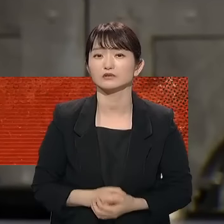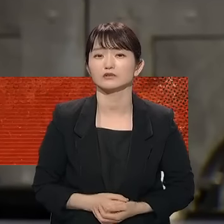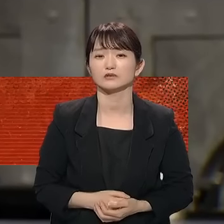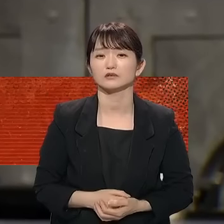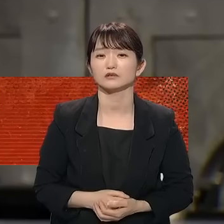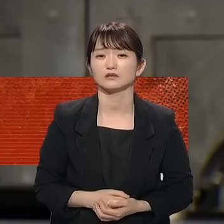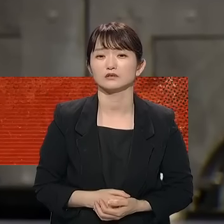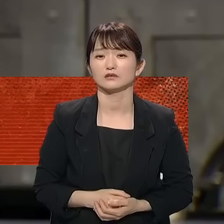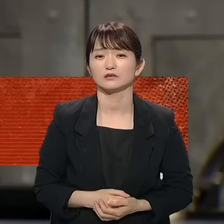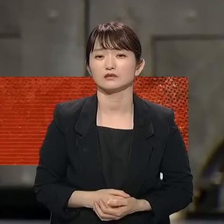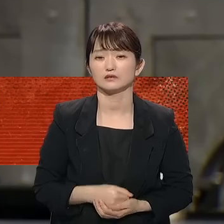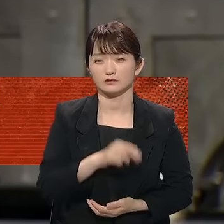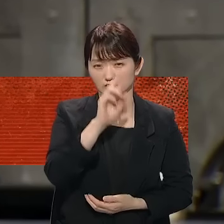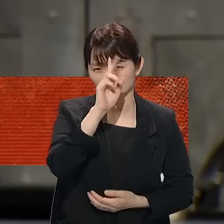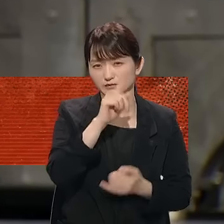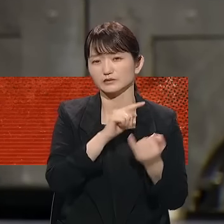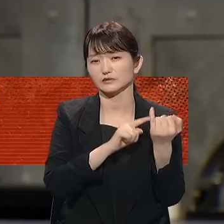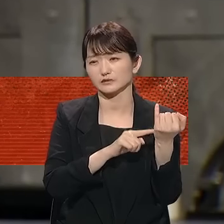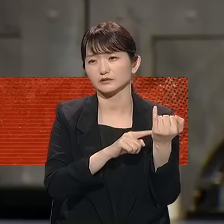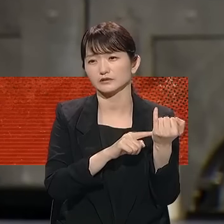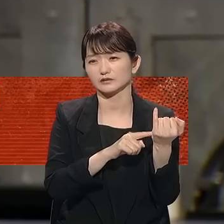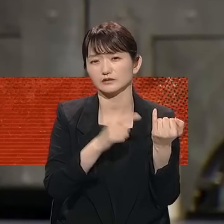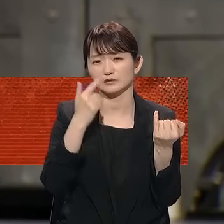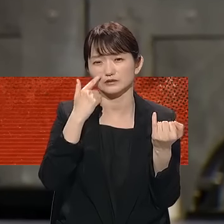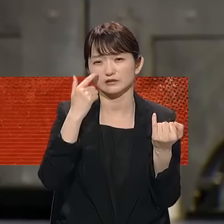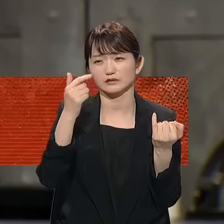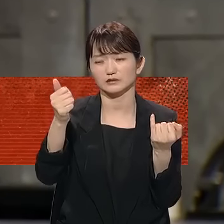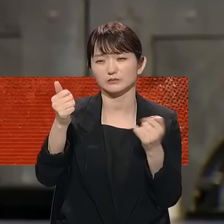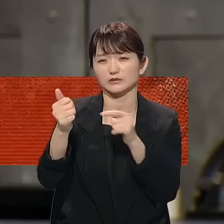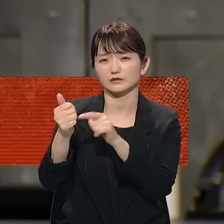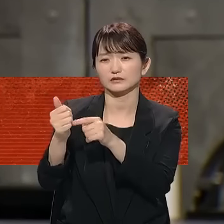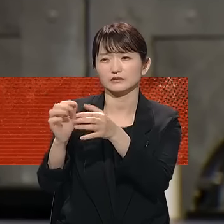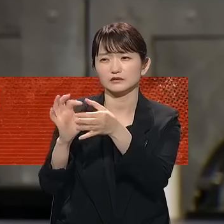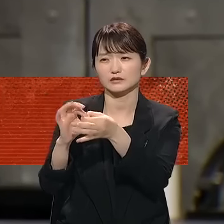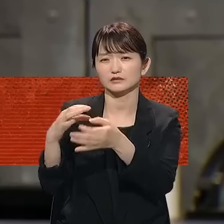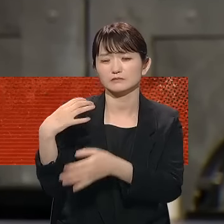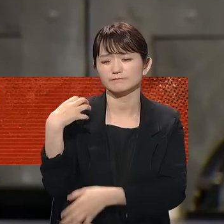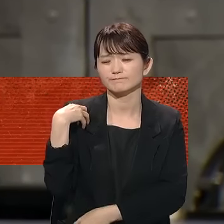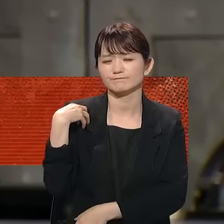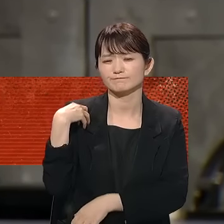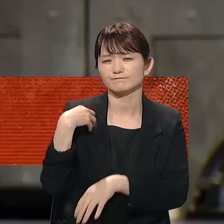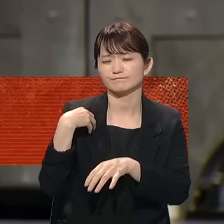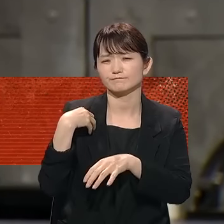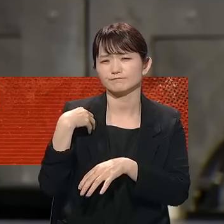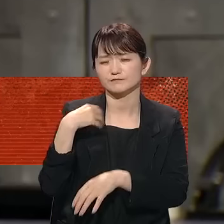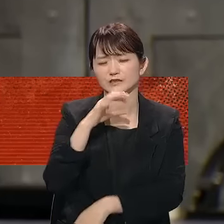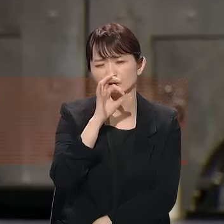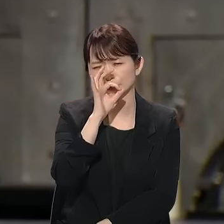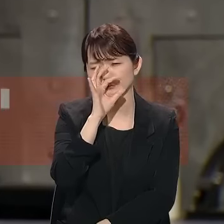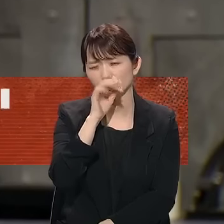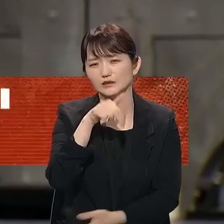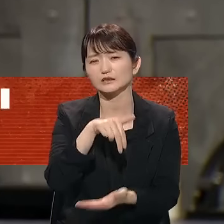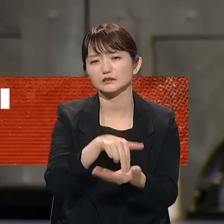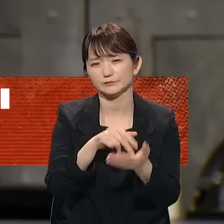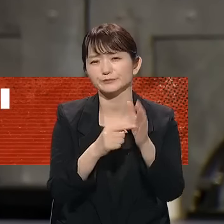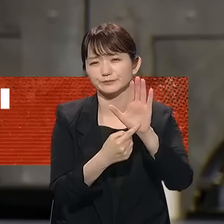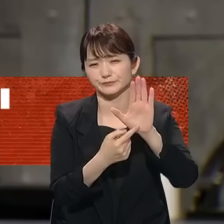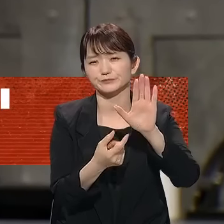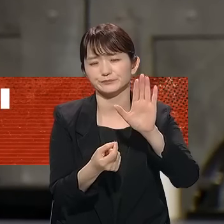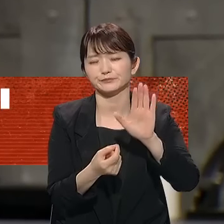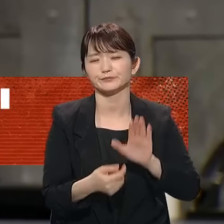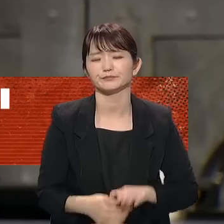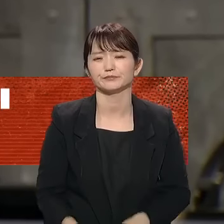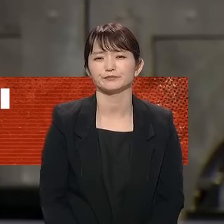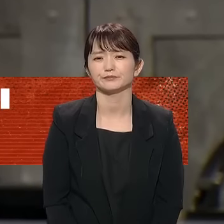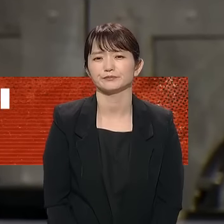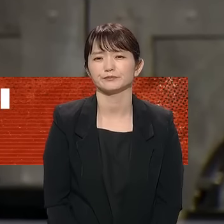이상은 이제 박세리 씨가 직접 아버지에 관련해서는 책임을 질 수 없다라는 그런 입장을 밝힌 게 아닌가 싶습니다.